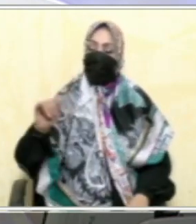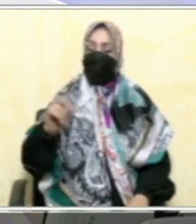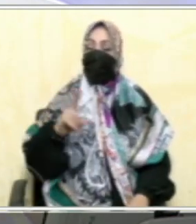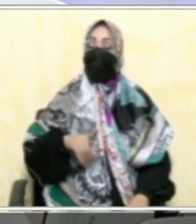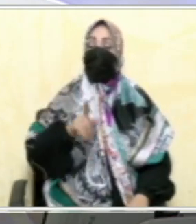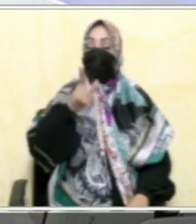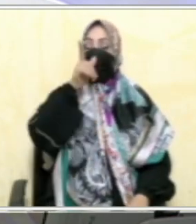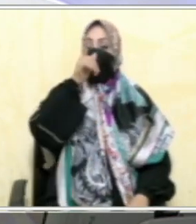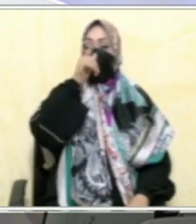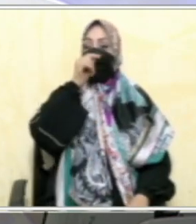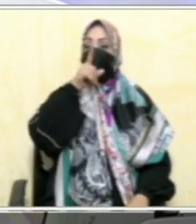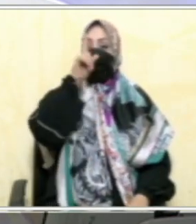المعلمة